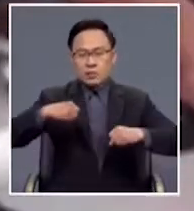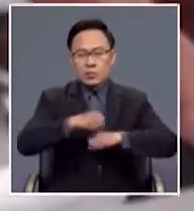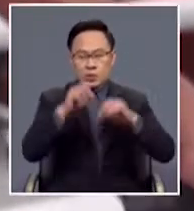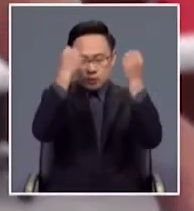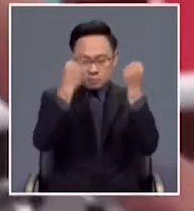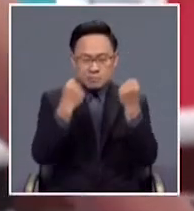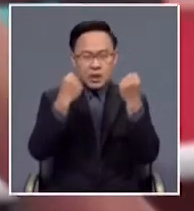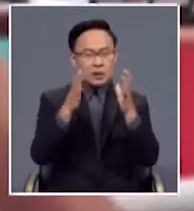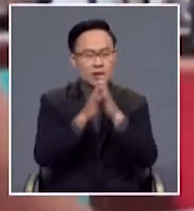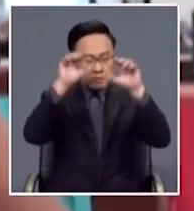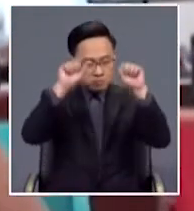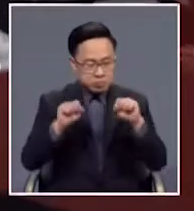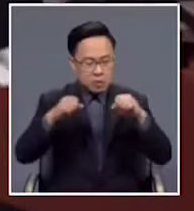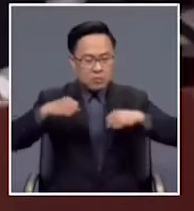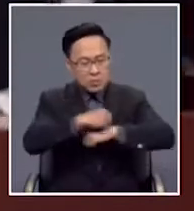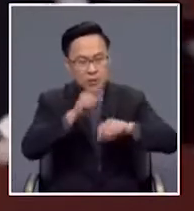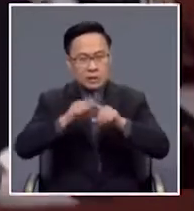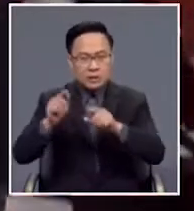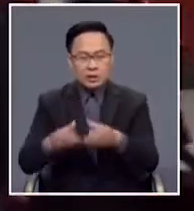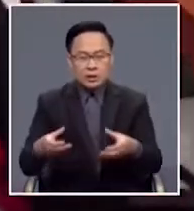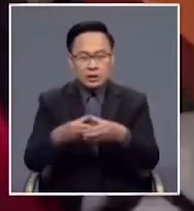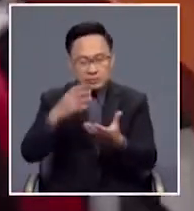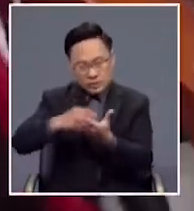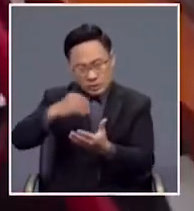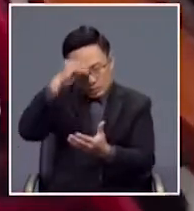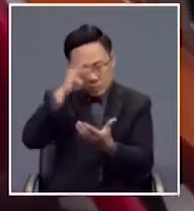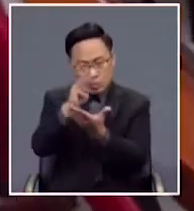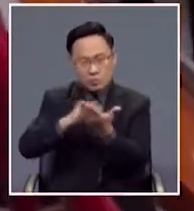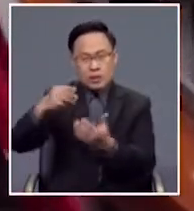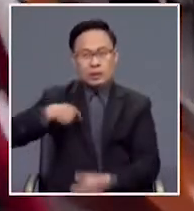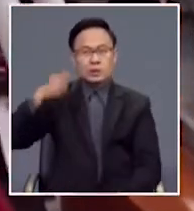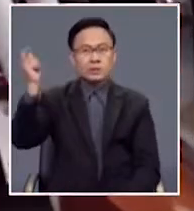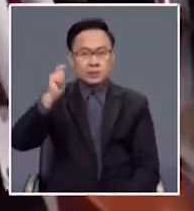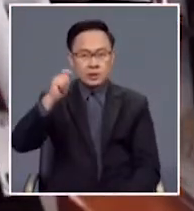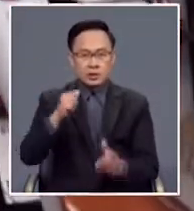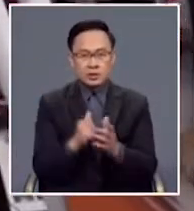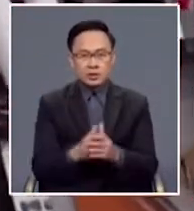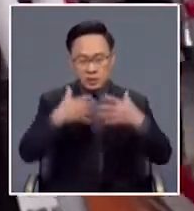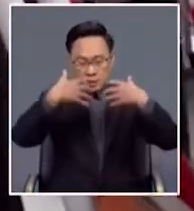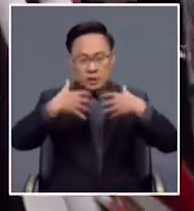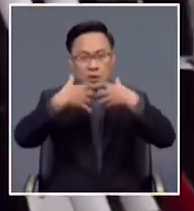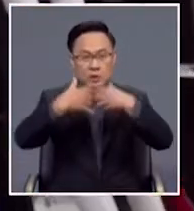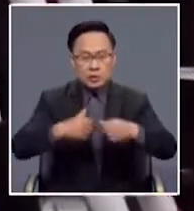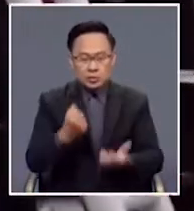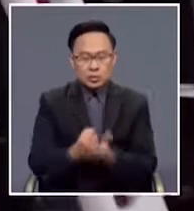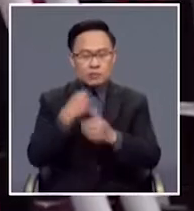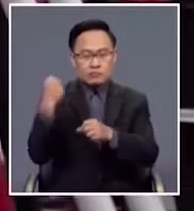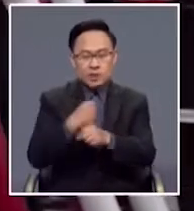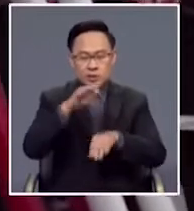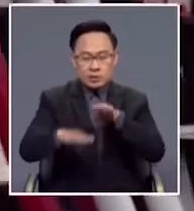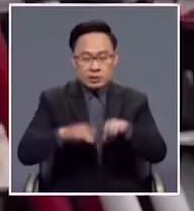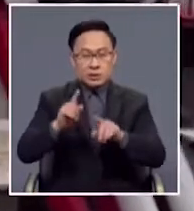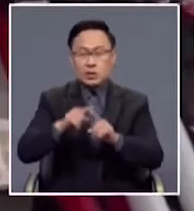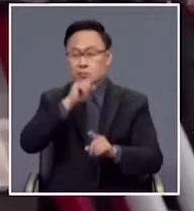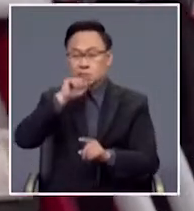คณะสาเวชศาสตร์ร่วมกับทีมนักศึกษามหาวิทยาลัยธรรมศาสตร์โดยเครื่องนี้มีราคาจากตลาดต่